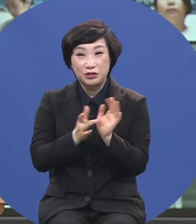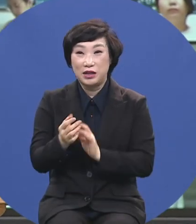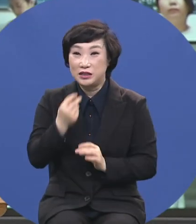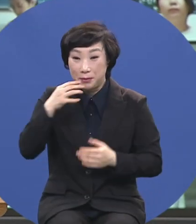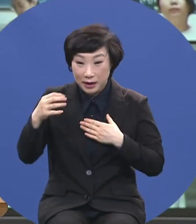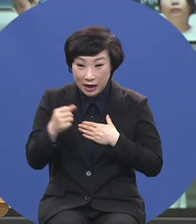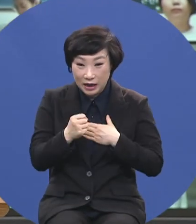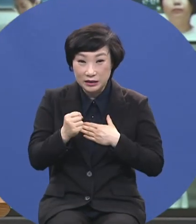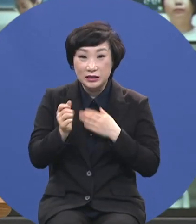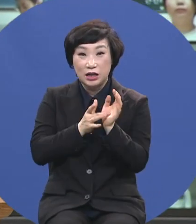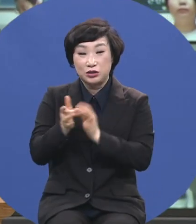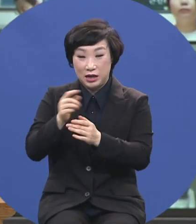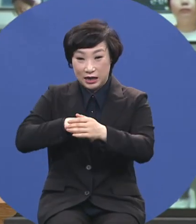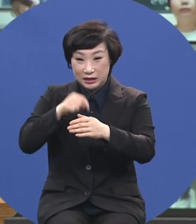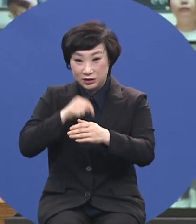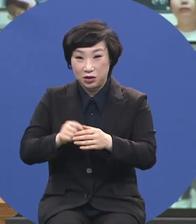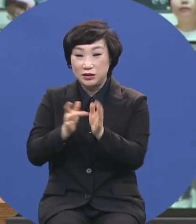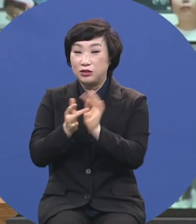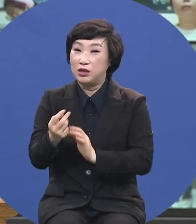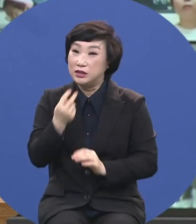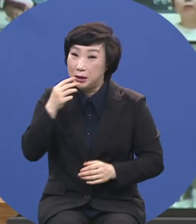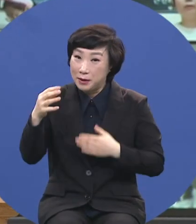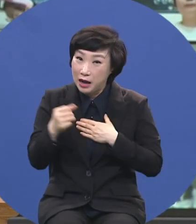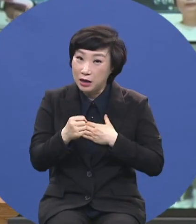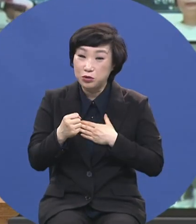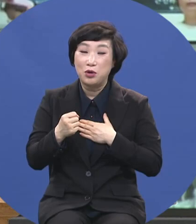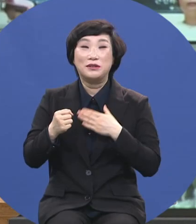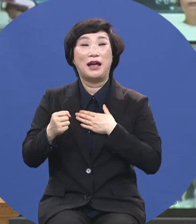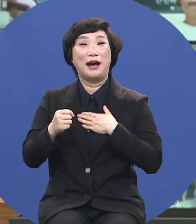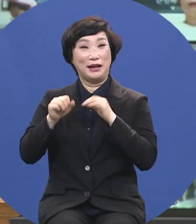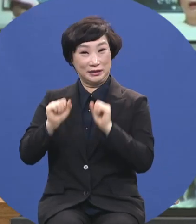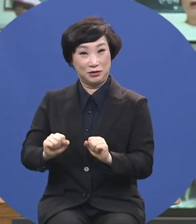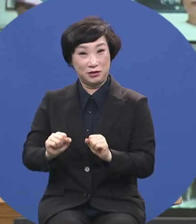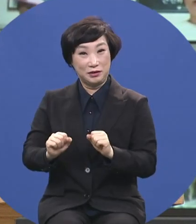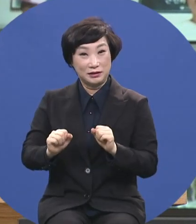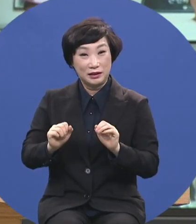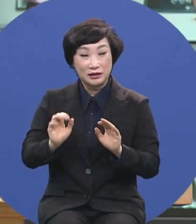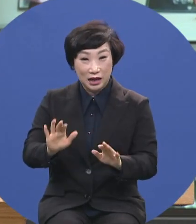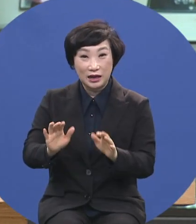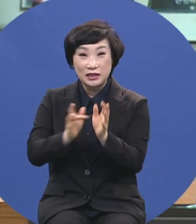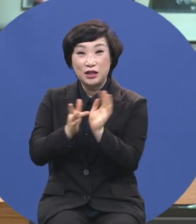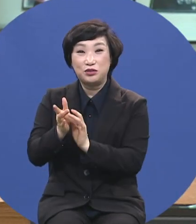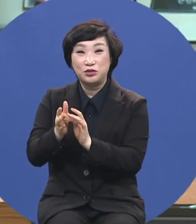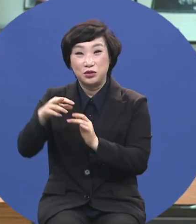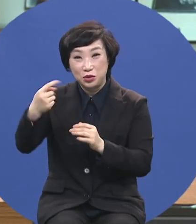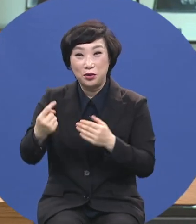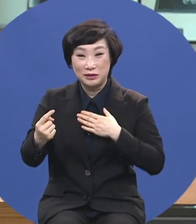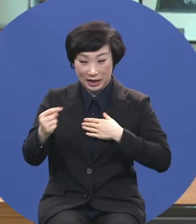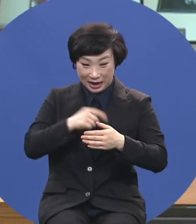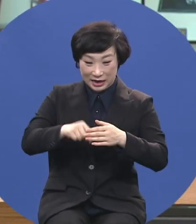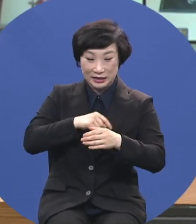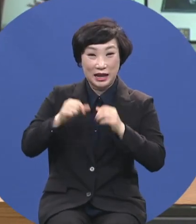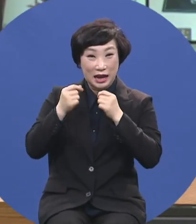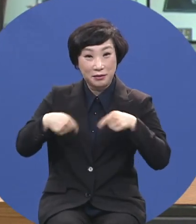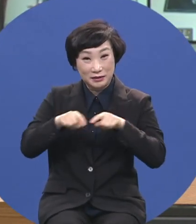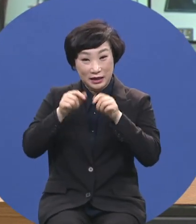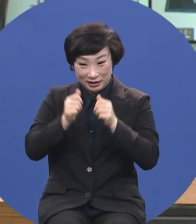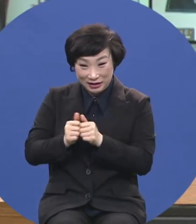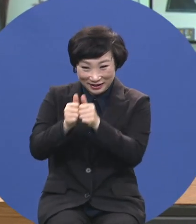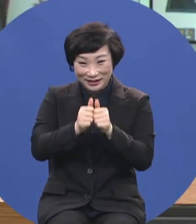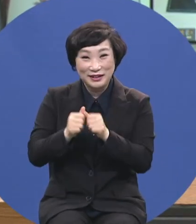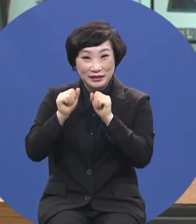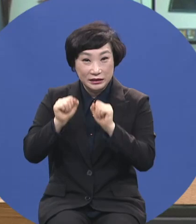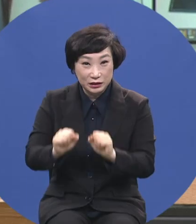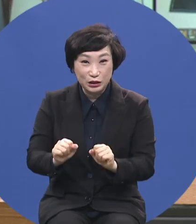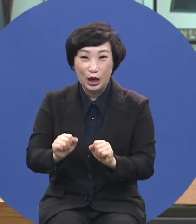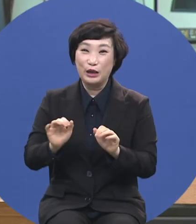생명 가진 예수 안에서 예수 생명으로 거하고 나도 그 안에 거하나니 그 살과